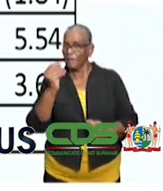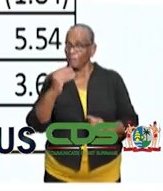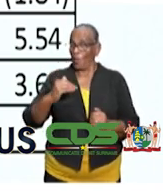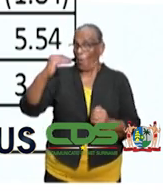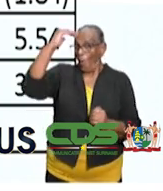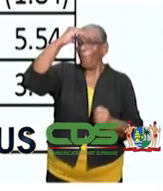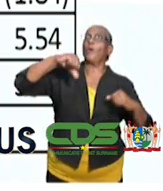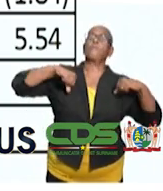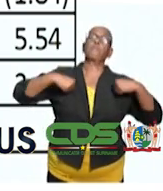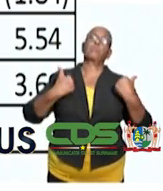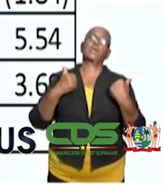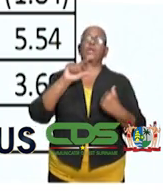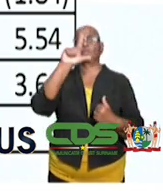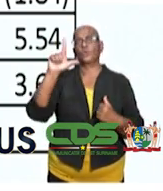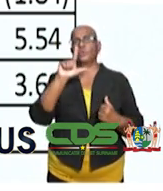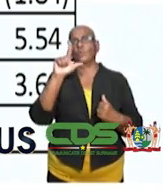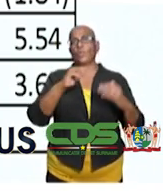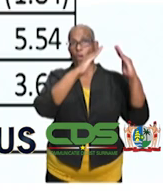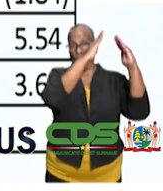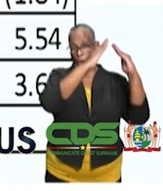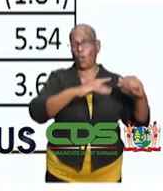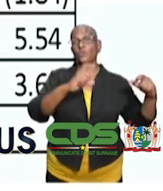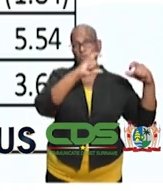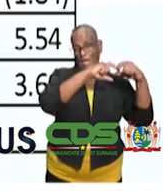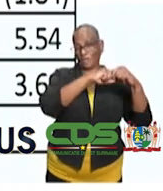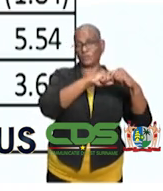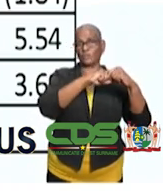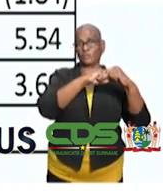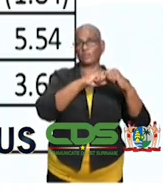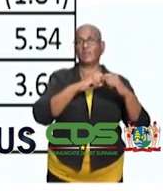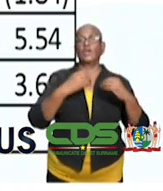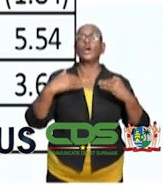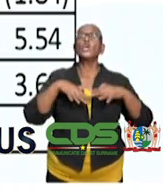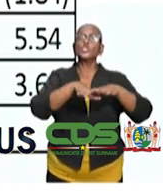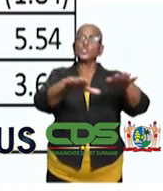De huisaansluitingen met een zwembad,